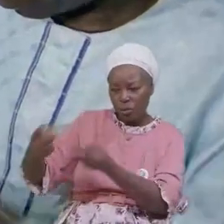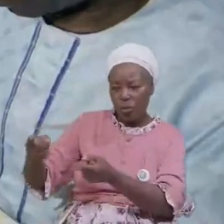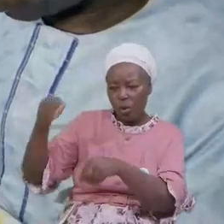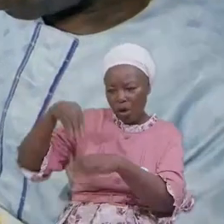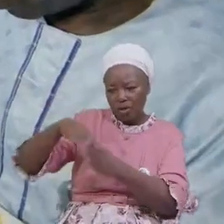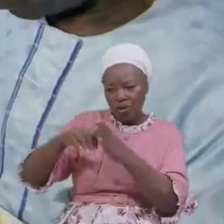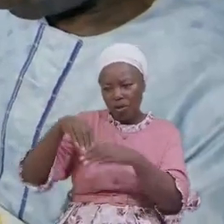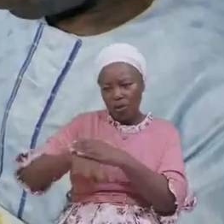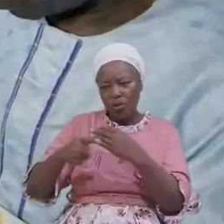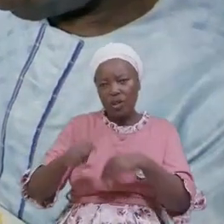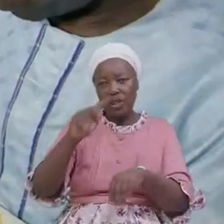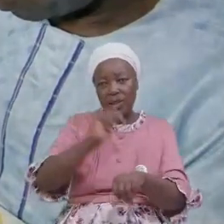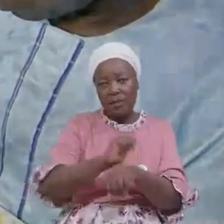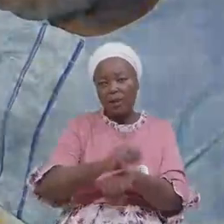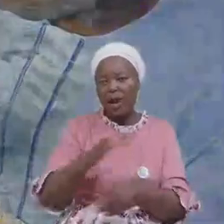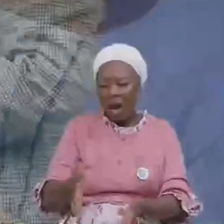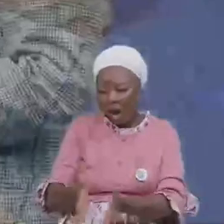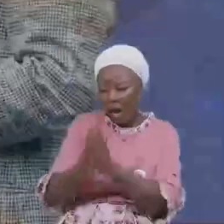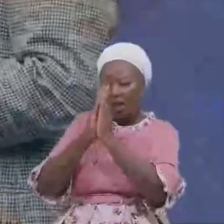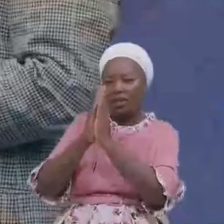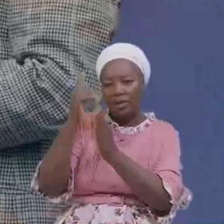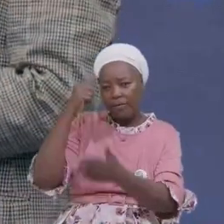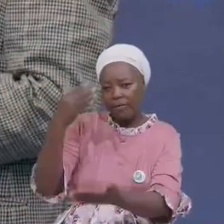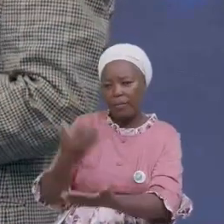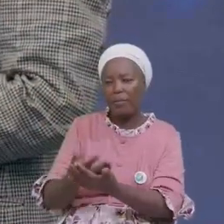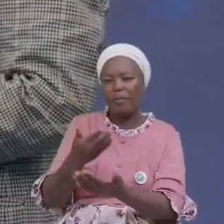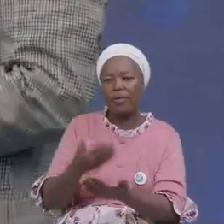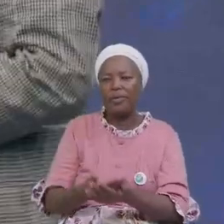leur demanda l'aumône.